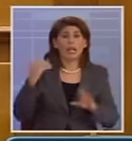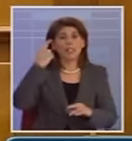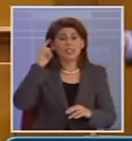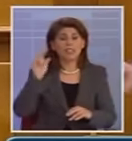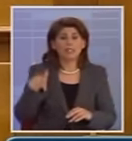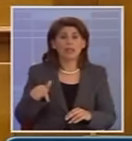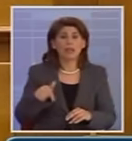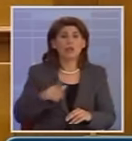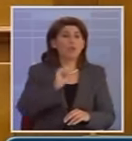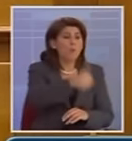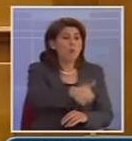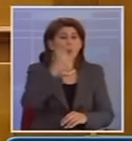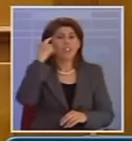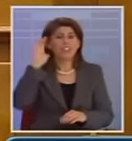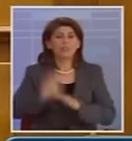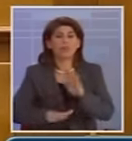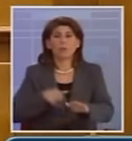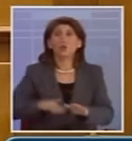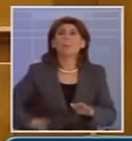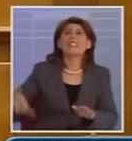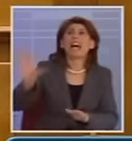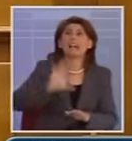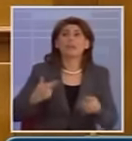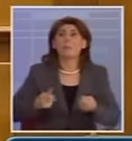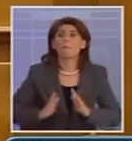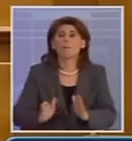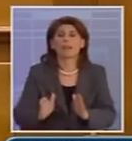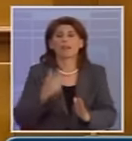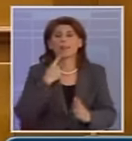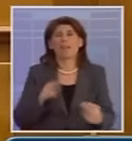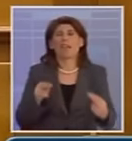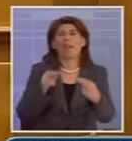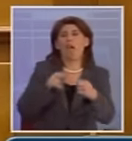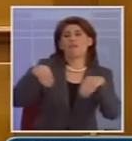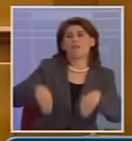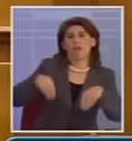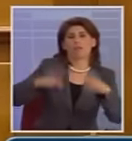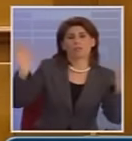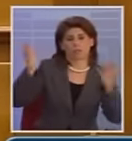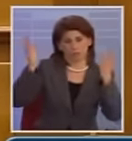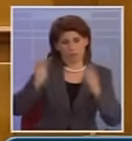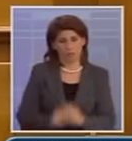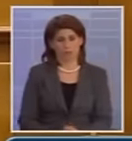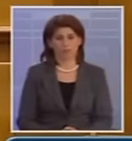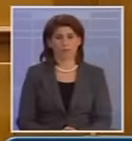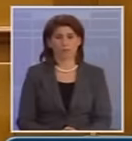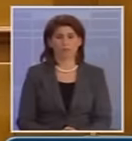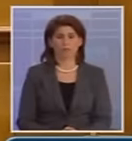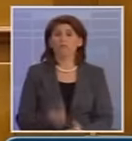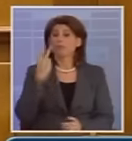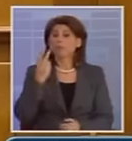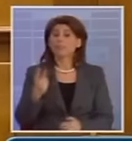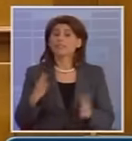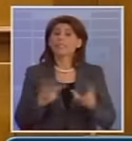γνωρίζει. Εδώ το ξέρετε εσείς οι ίδιοι. Τώρα το ψάχνετε. Και το βαφτίσατε γέφυρα ή όπως αλλιώς θέλετε. Και δείτε τις